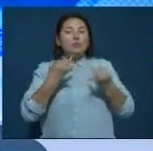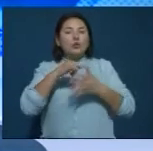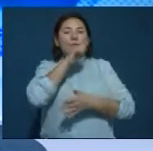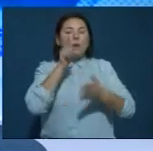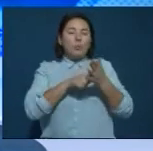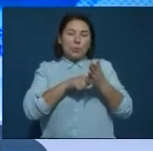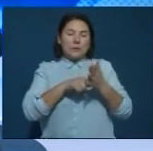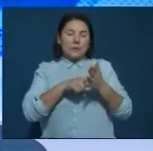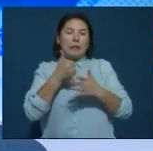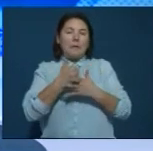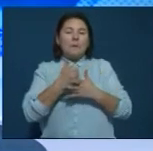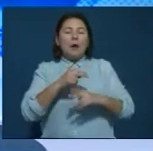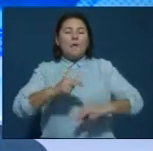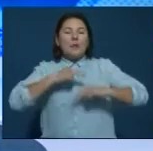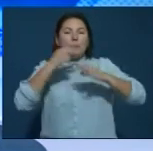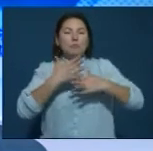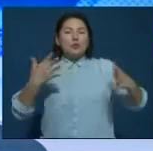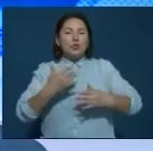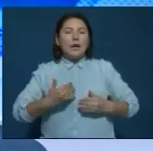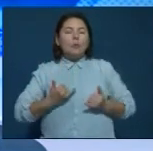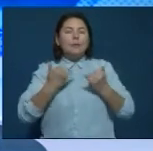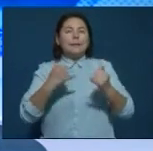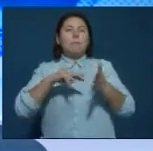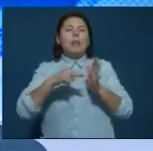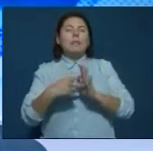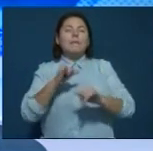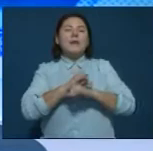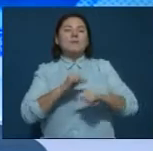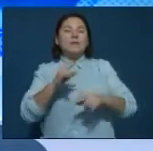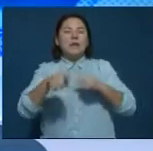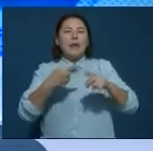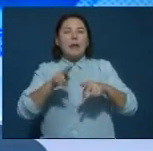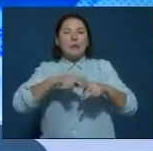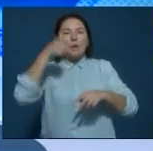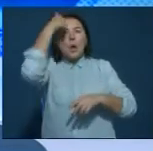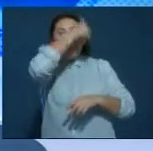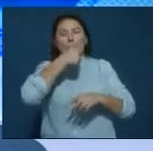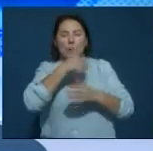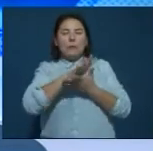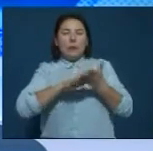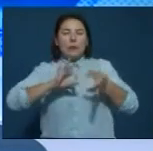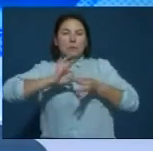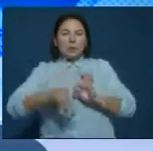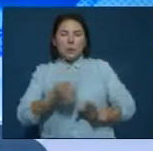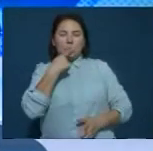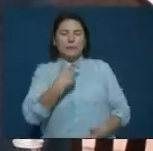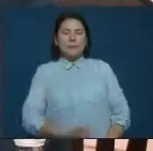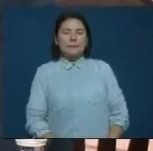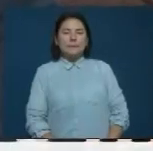вопросы основное внимание уделено планом развития района на предстоящий год сабин оба ложкина продолжит тему